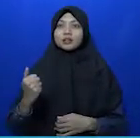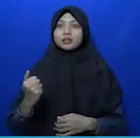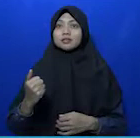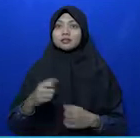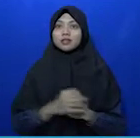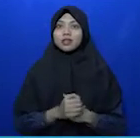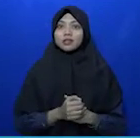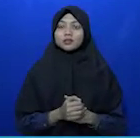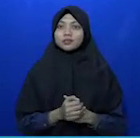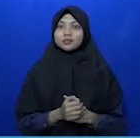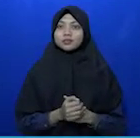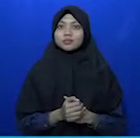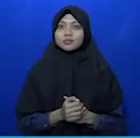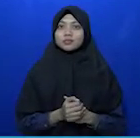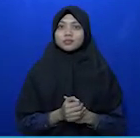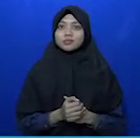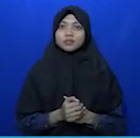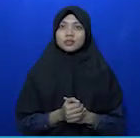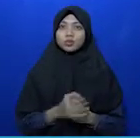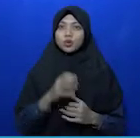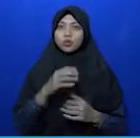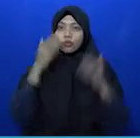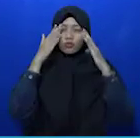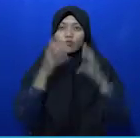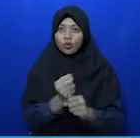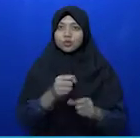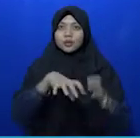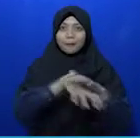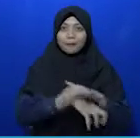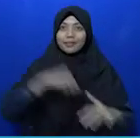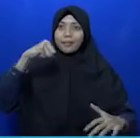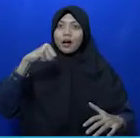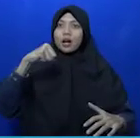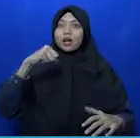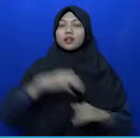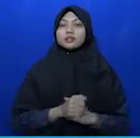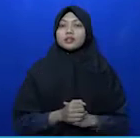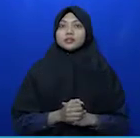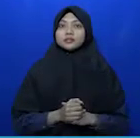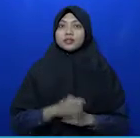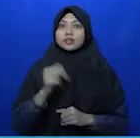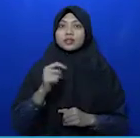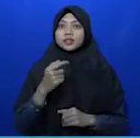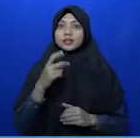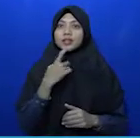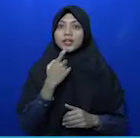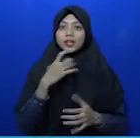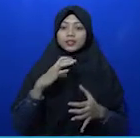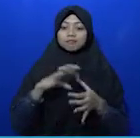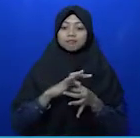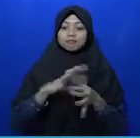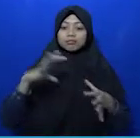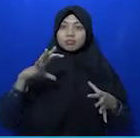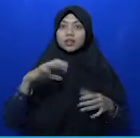sektor, khususnya di sektor pertambangan, dengan mengupayakan divestasi saham